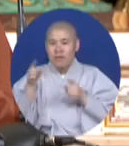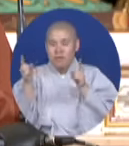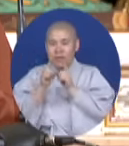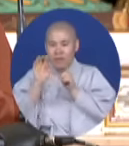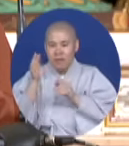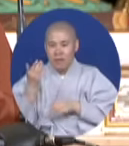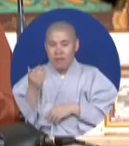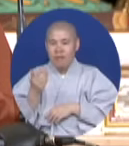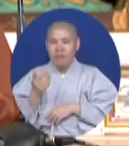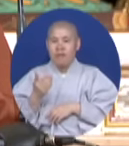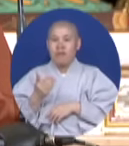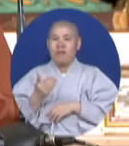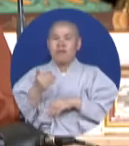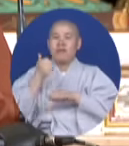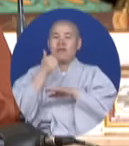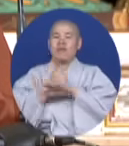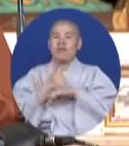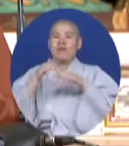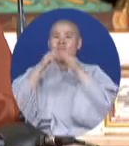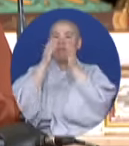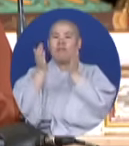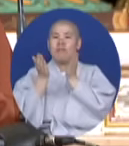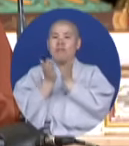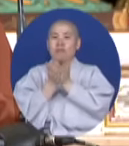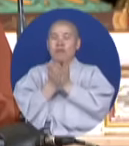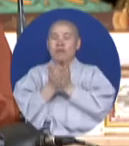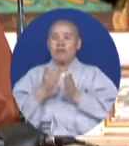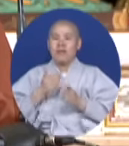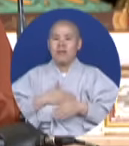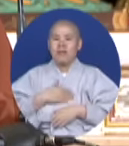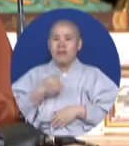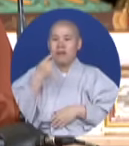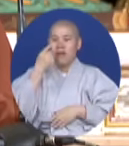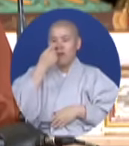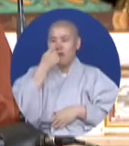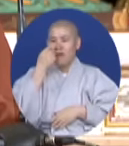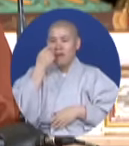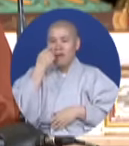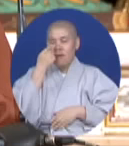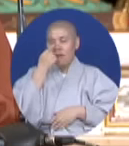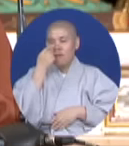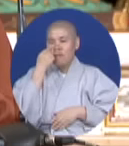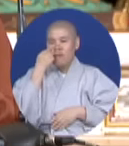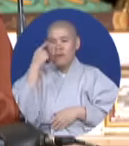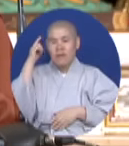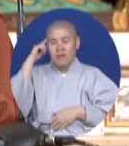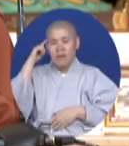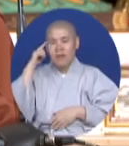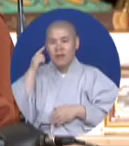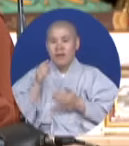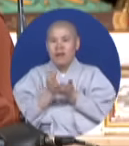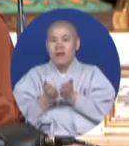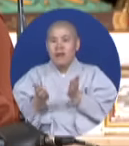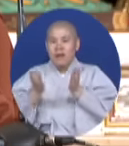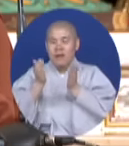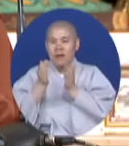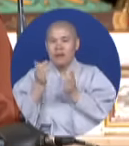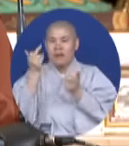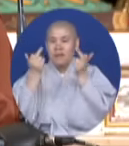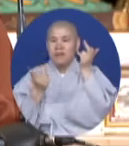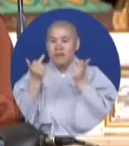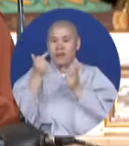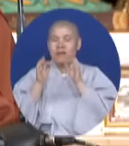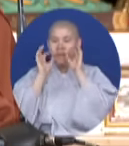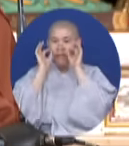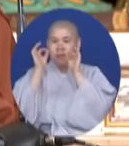눈이라는 걸 알게 돼요. 이게 그릇을 보는 것도 내 눈이고 산을 보는 것도 내 눈이고 사람을 보는 것도